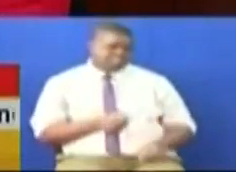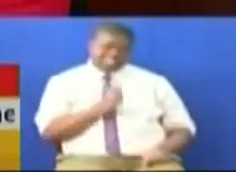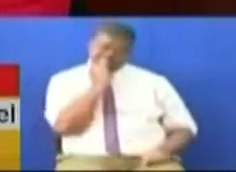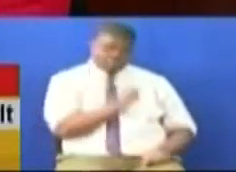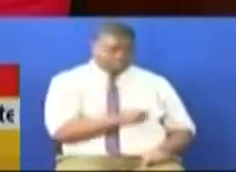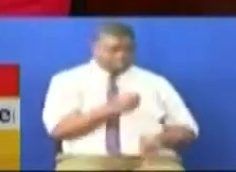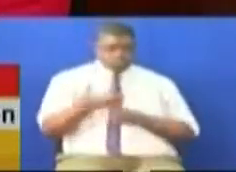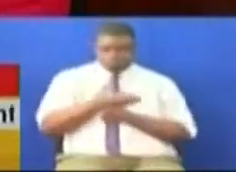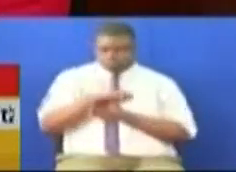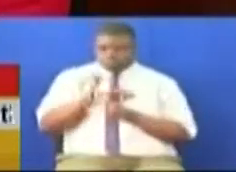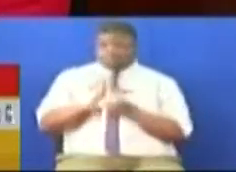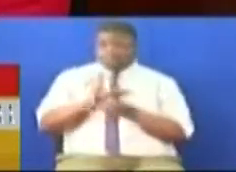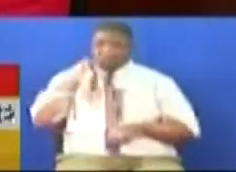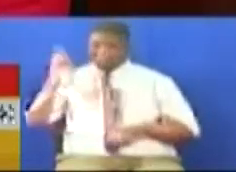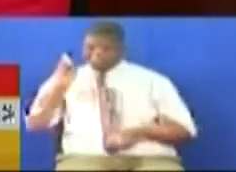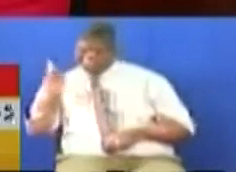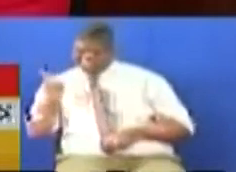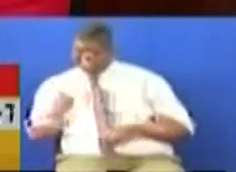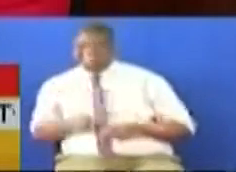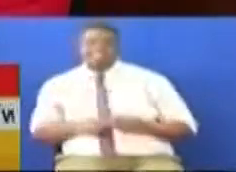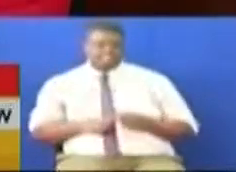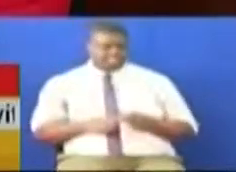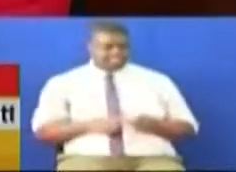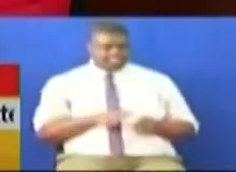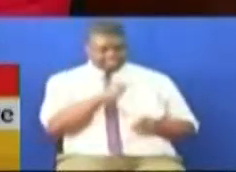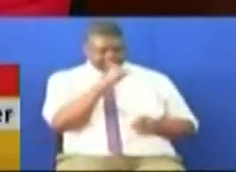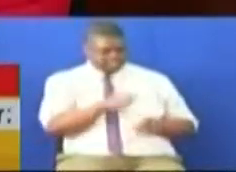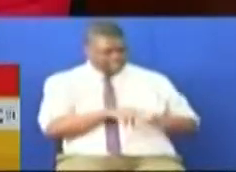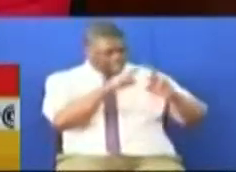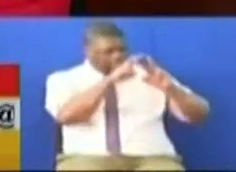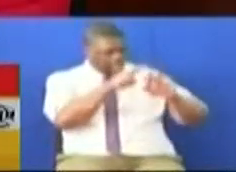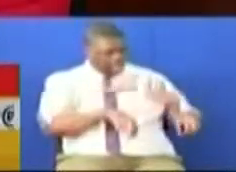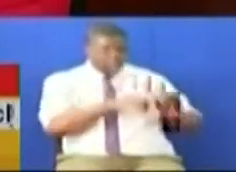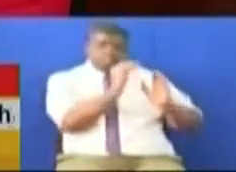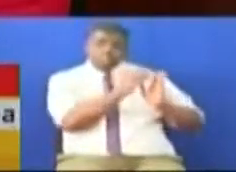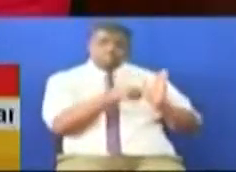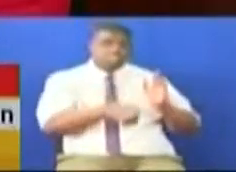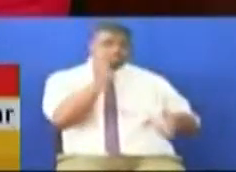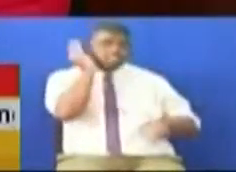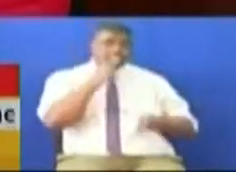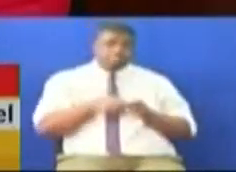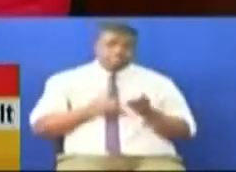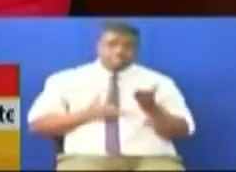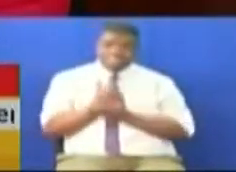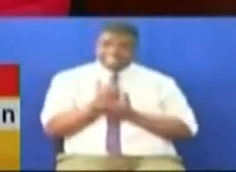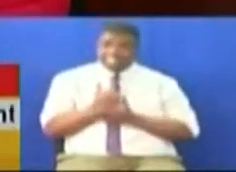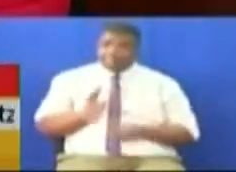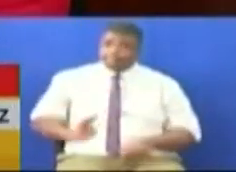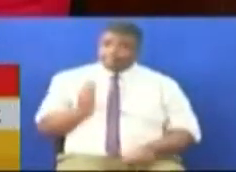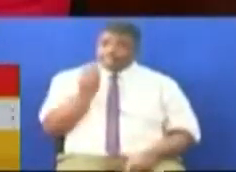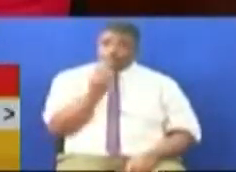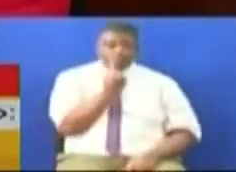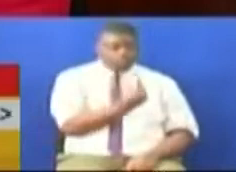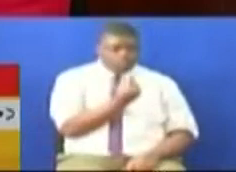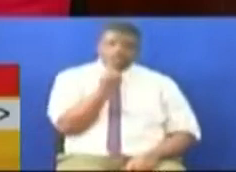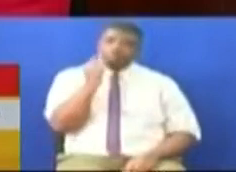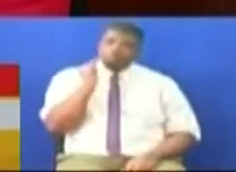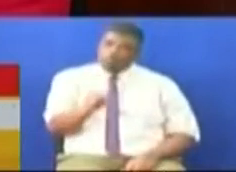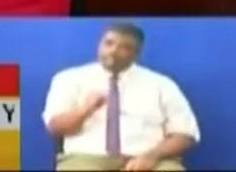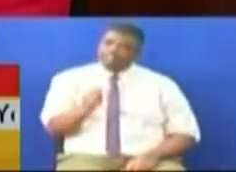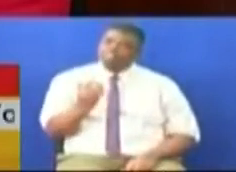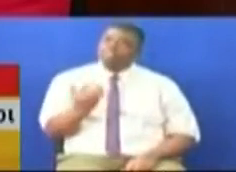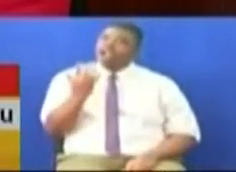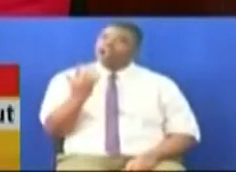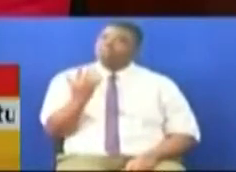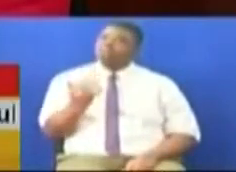ya bilioni 1.5 iliyotumiwa na maliasili bila kuwa imepangiliwa au haiko kwenye budget. Mpaka